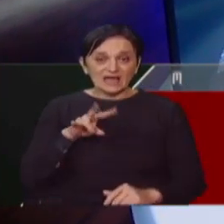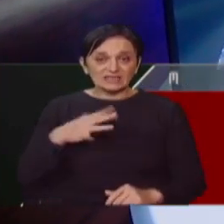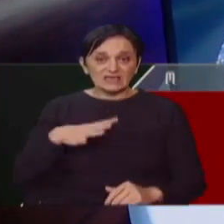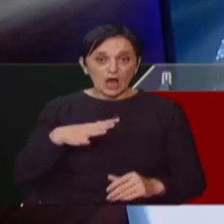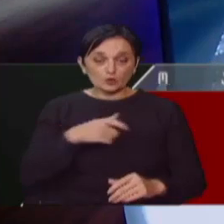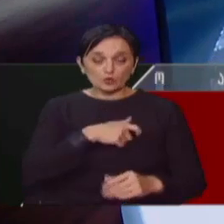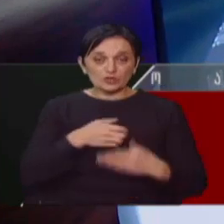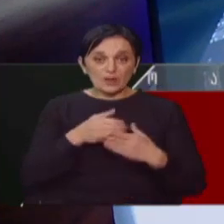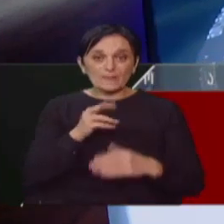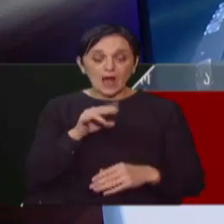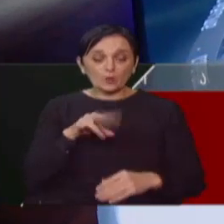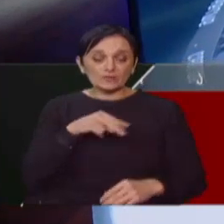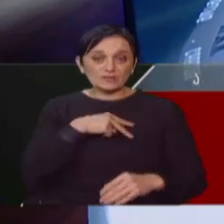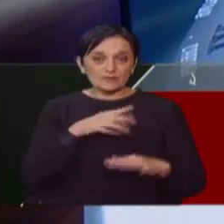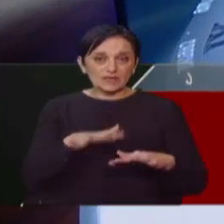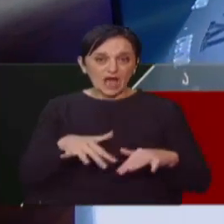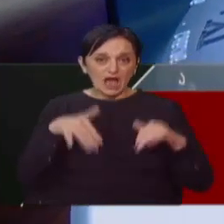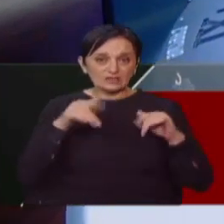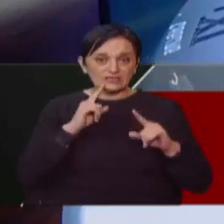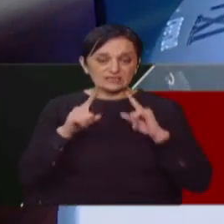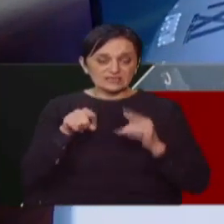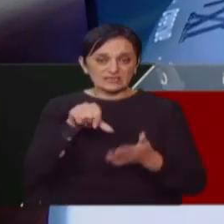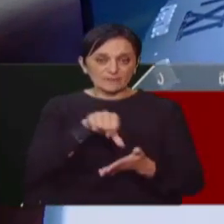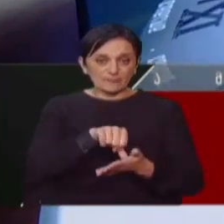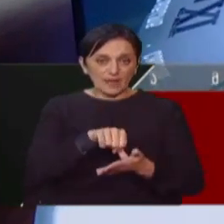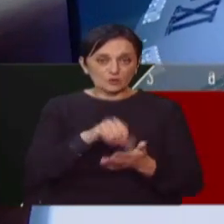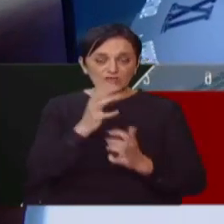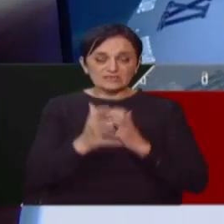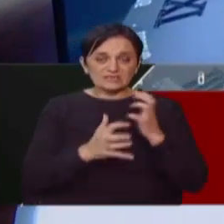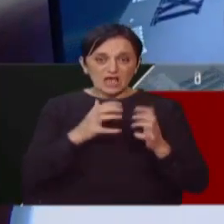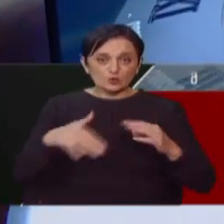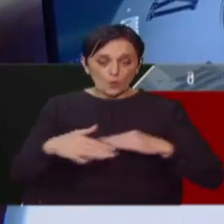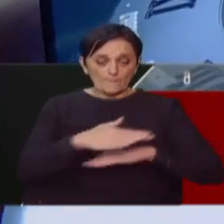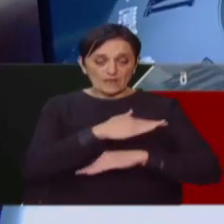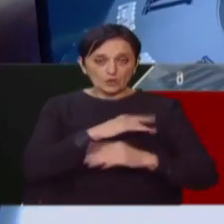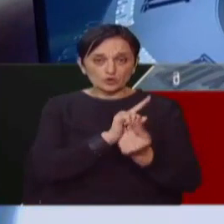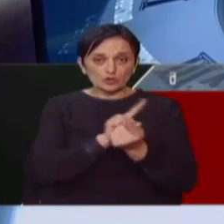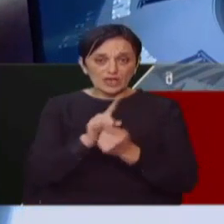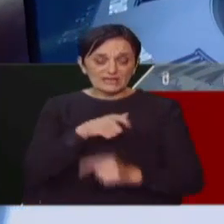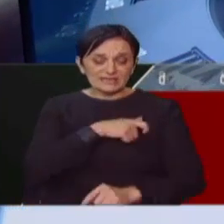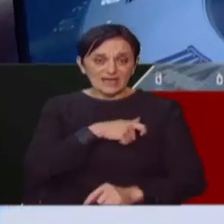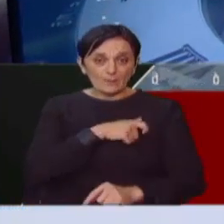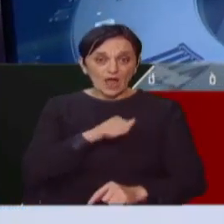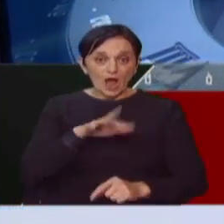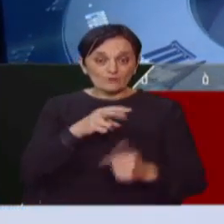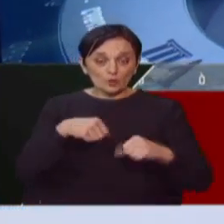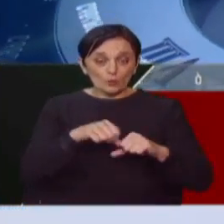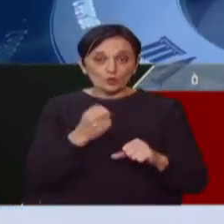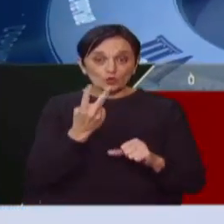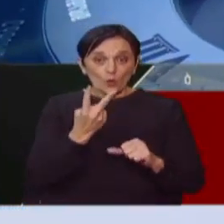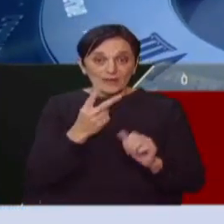ქართული დელეგაცია ფრანკოფონიის საპარლამენტო ასამბლეის სესიას დაესწრო. საერთაშორისო პლატფორმა და შეხვედრები დეპუტატებმა სწორედ ევროკომისიის